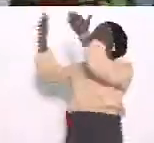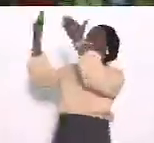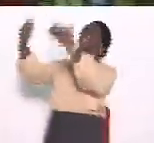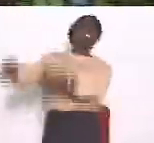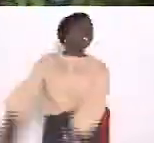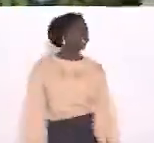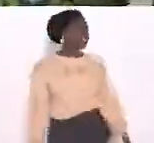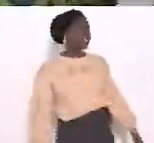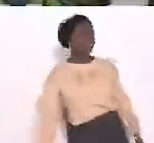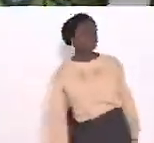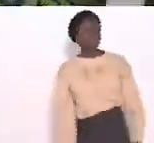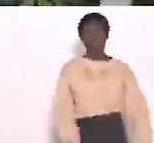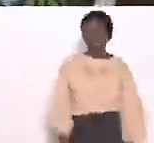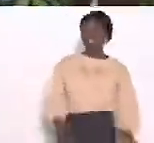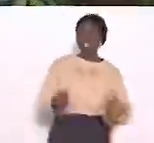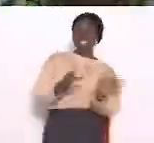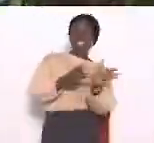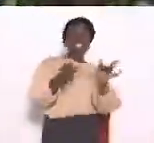M